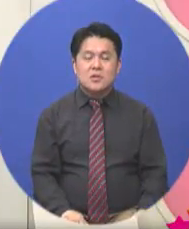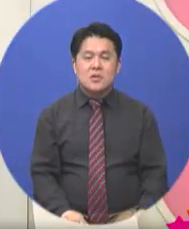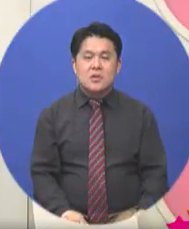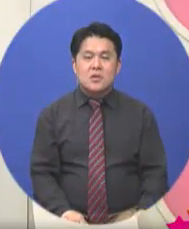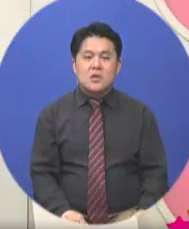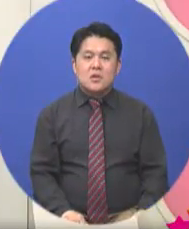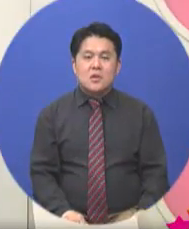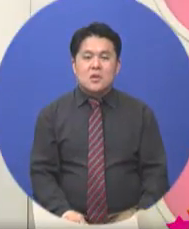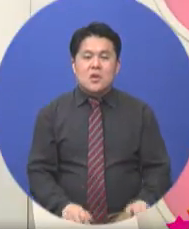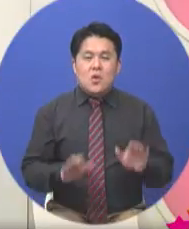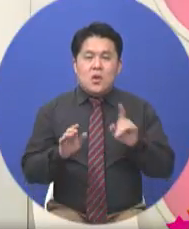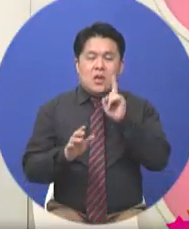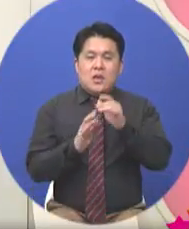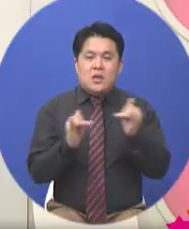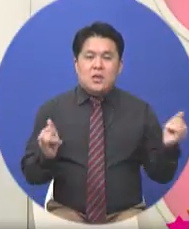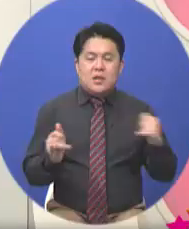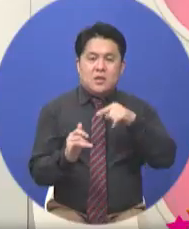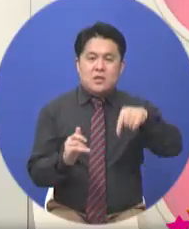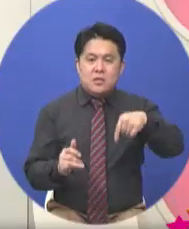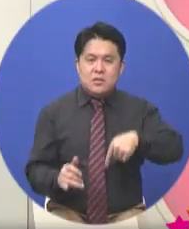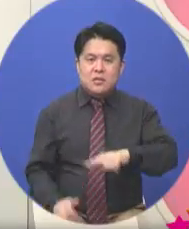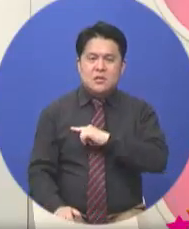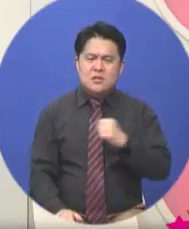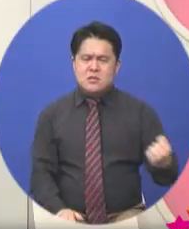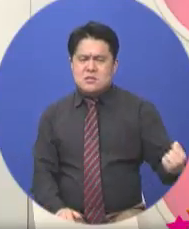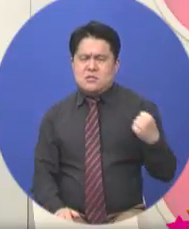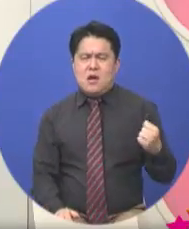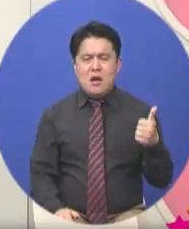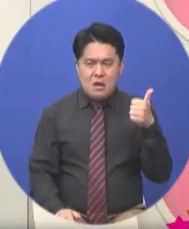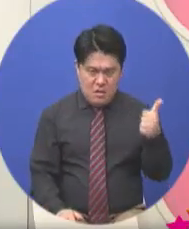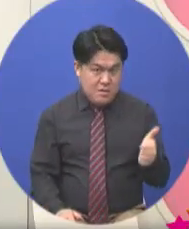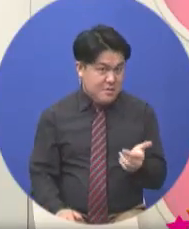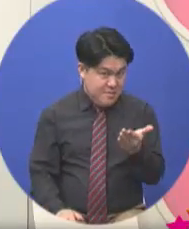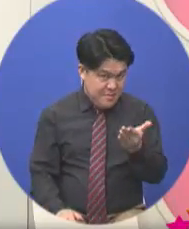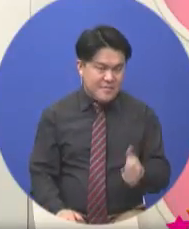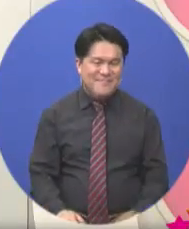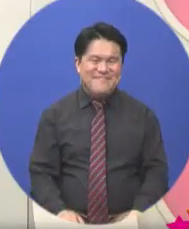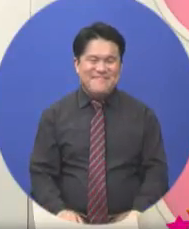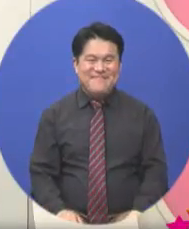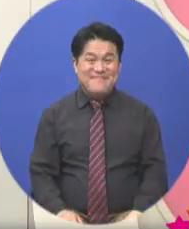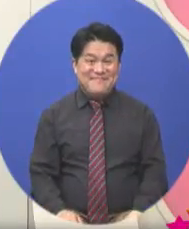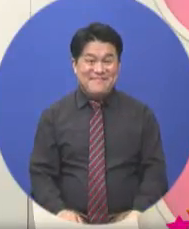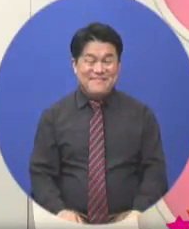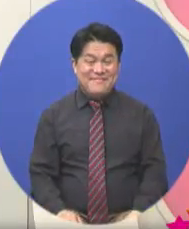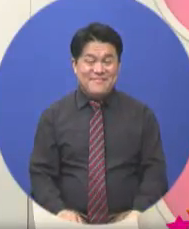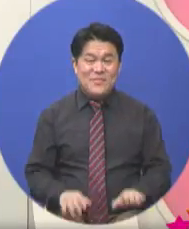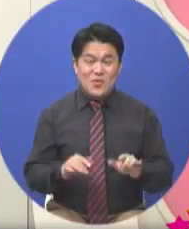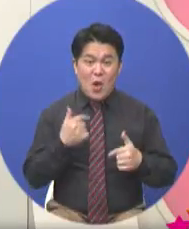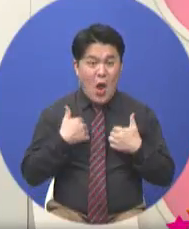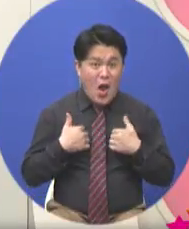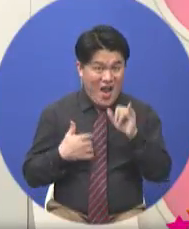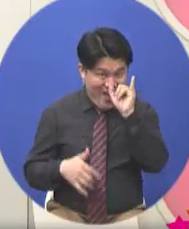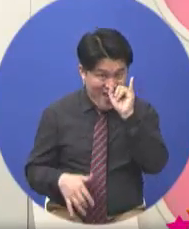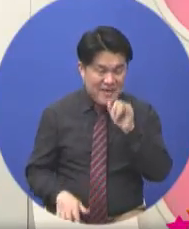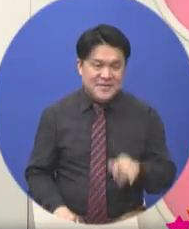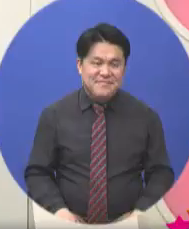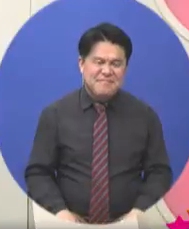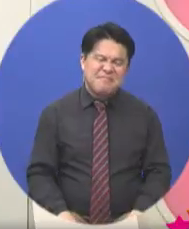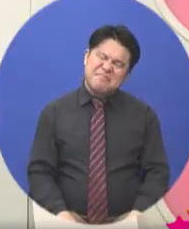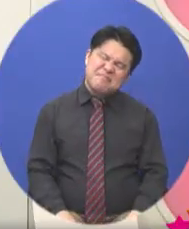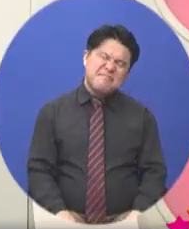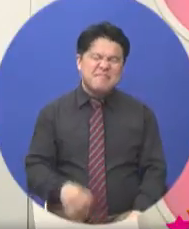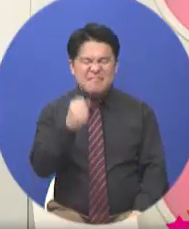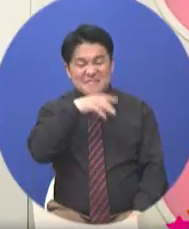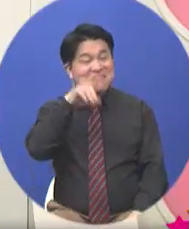그 신청하신 분들 중에 가장 에너지가 넘치시는 분. 그래요? 장광진님. 네. 오늘 좋은 일 있으십니까? 아, 나